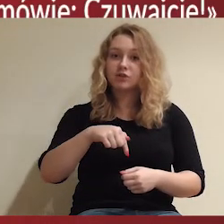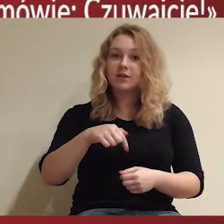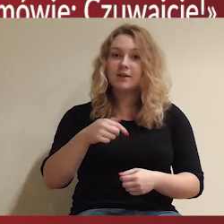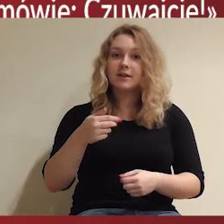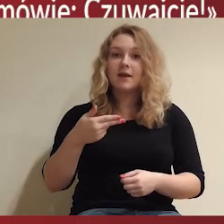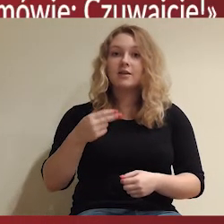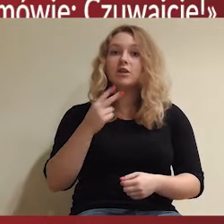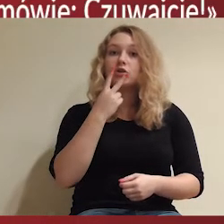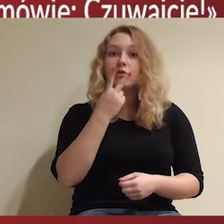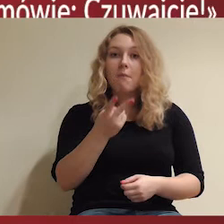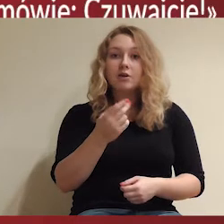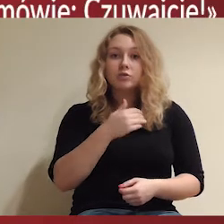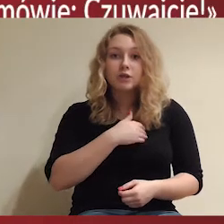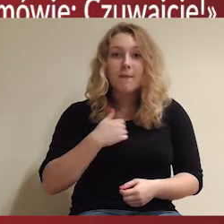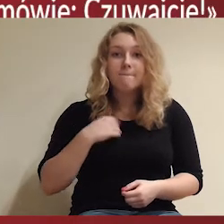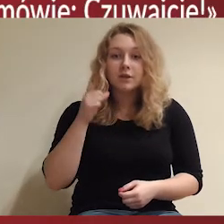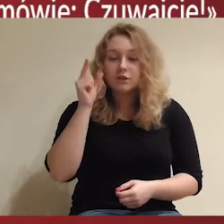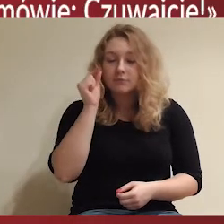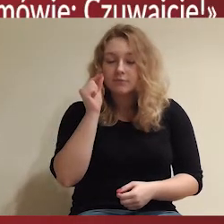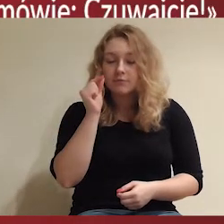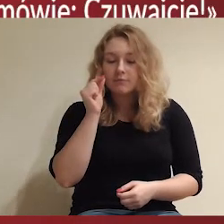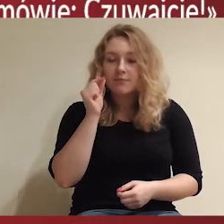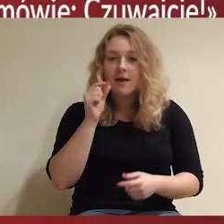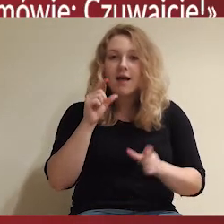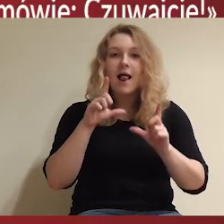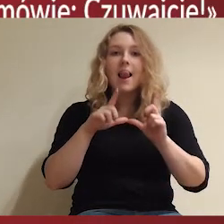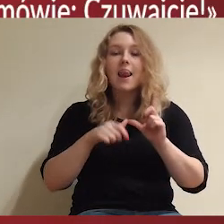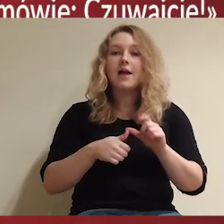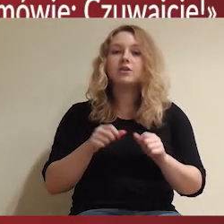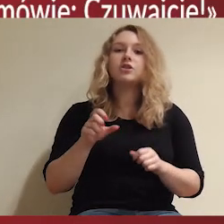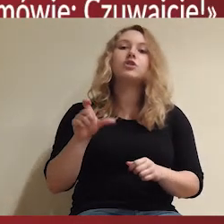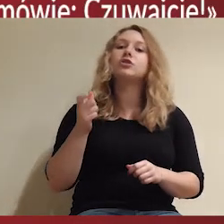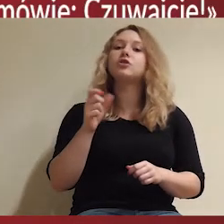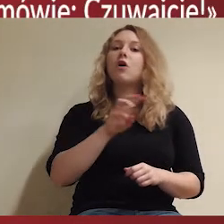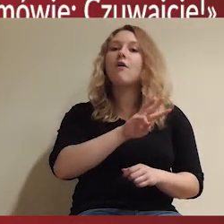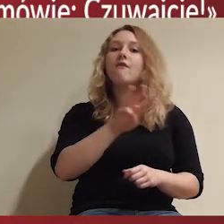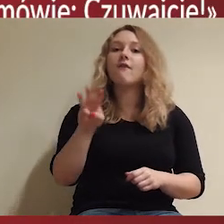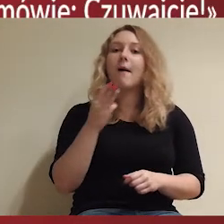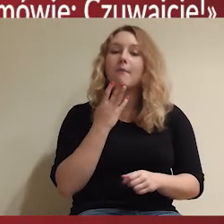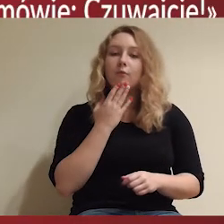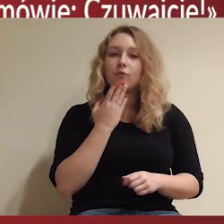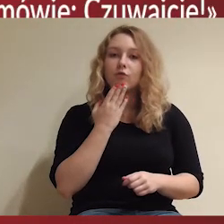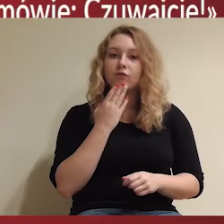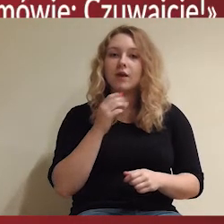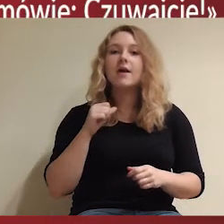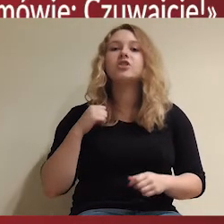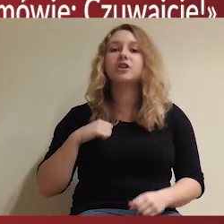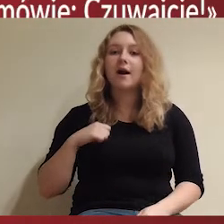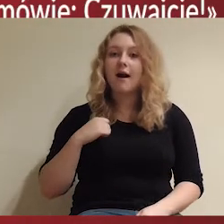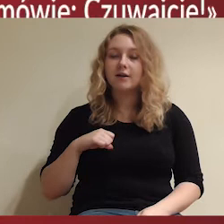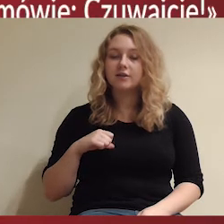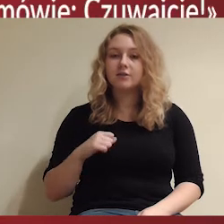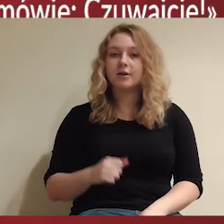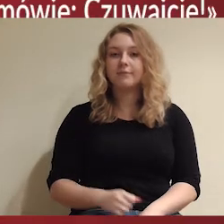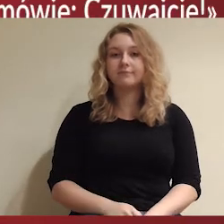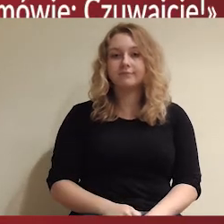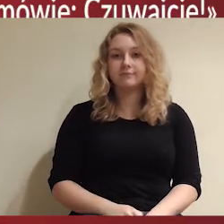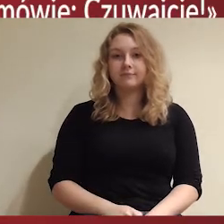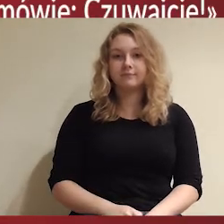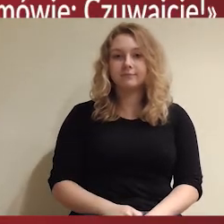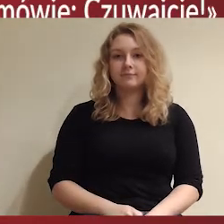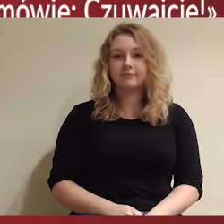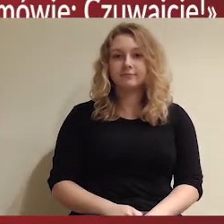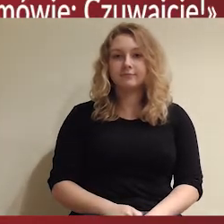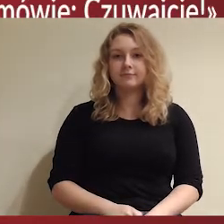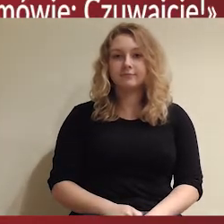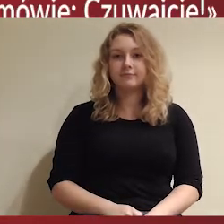północy, czy o pianiu kogutów, czy rankiem. By niespodzianie przyszedłszy, nie zastał nas